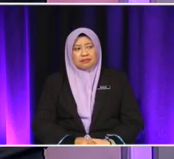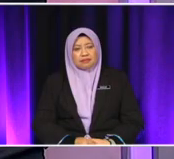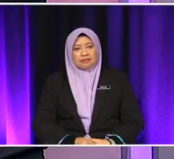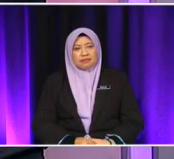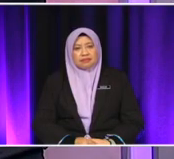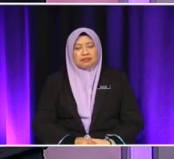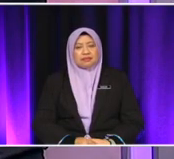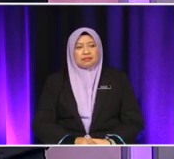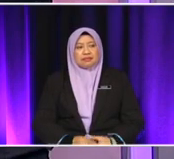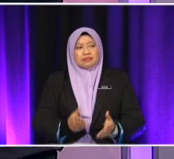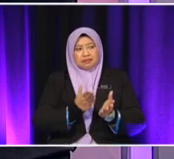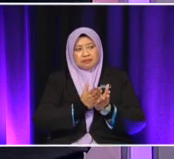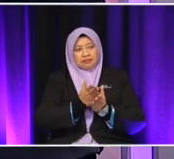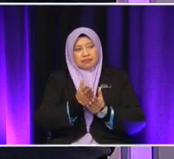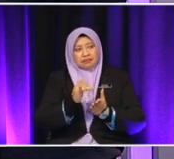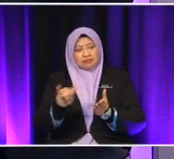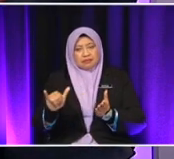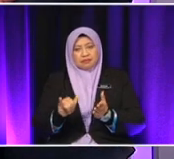Oke seterusnya